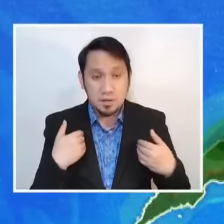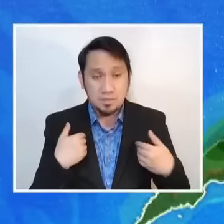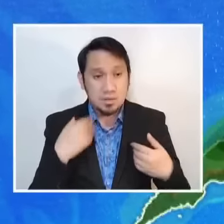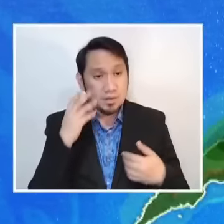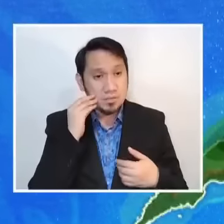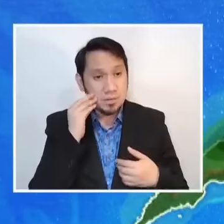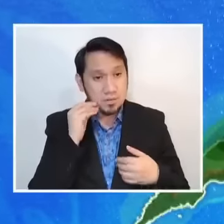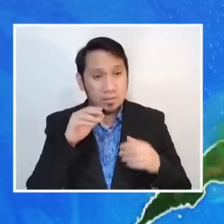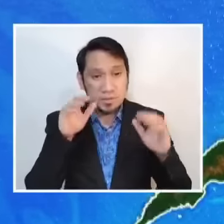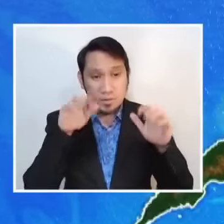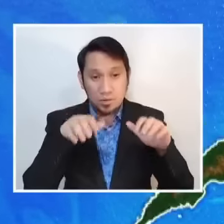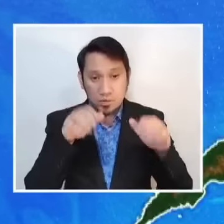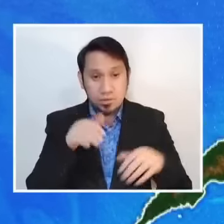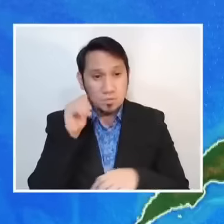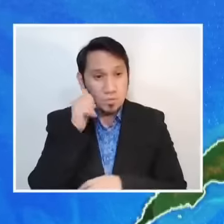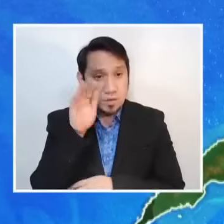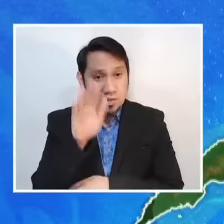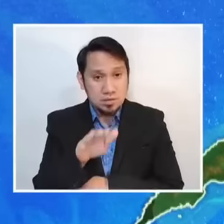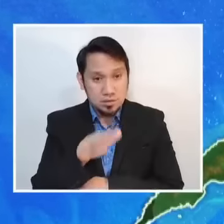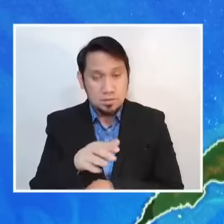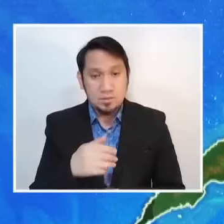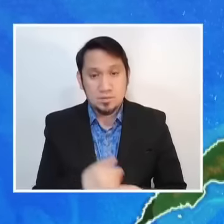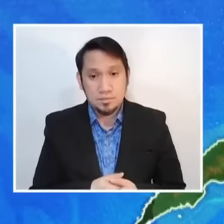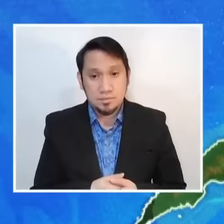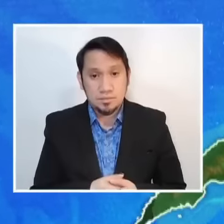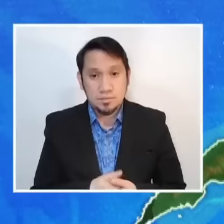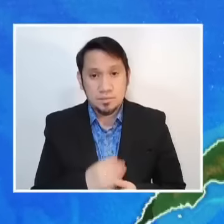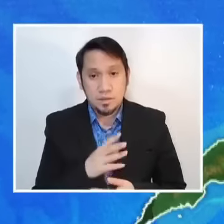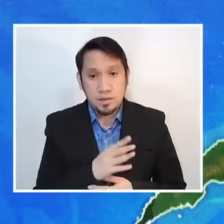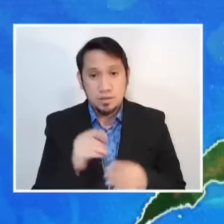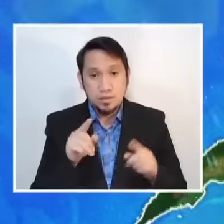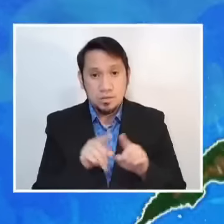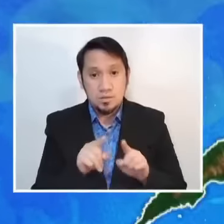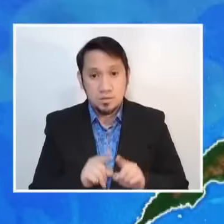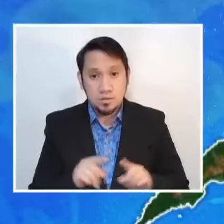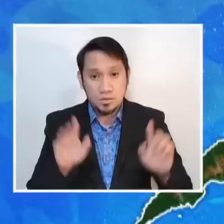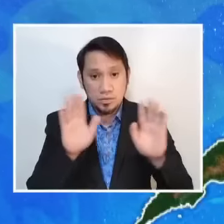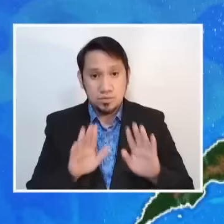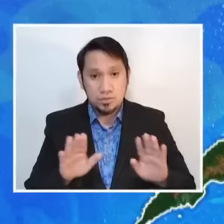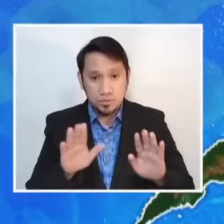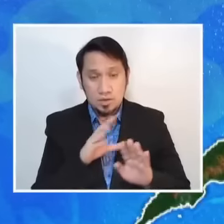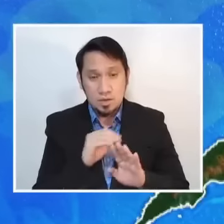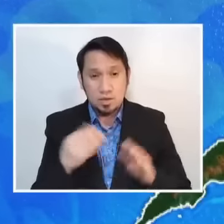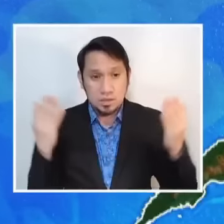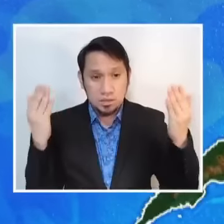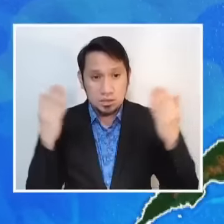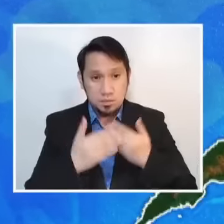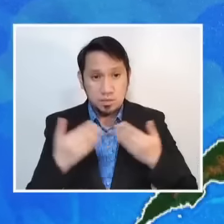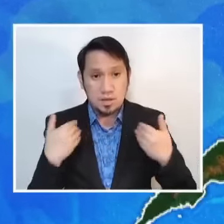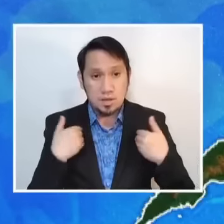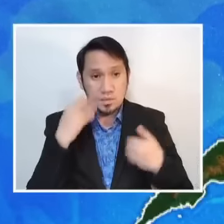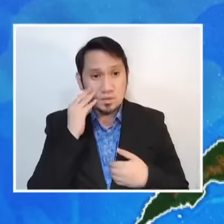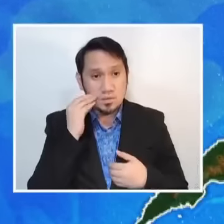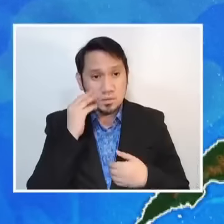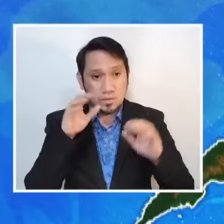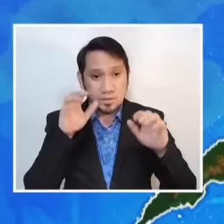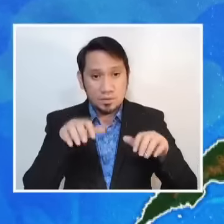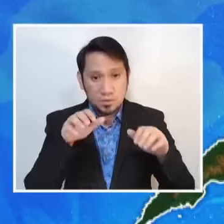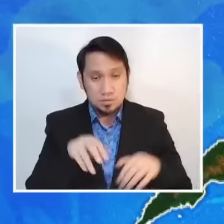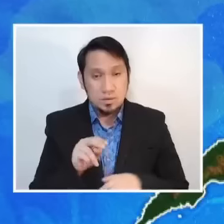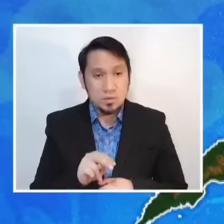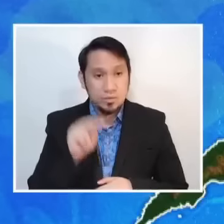dahil sa thunderstorm at ganyan din sa pagsapit ng araw ng Linggo. At sa gabi po, may aasahan pang maulang panahon sa northern part sa